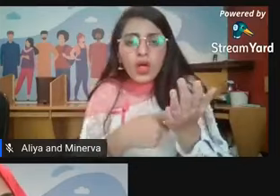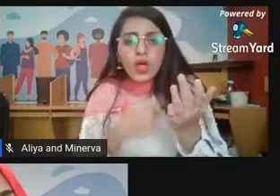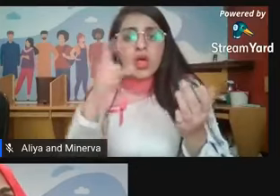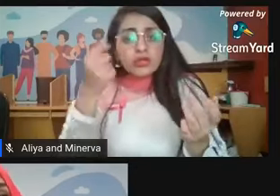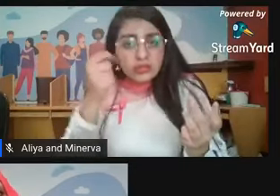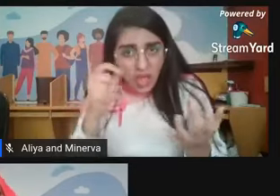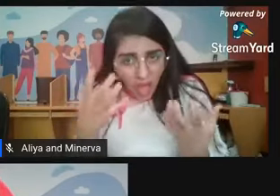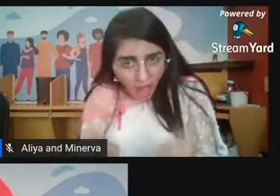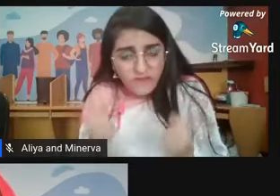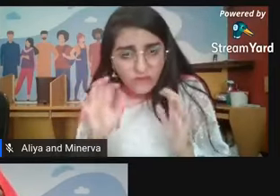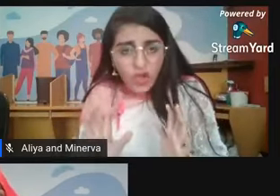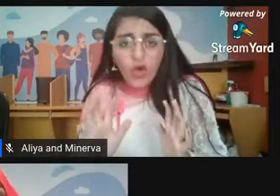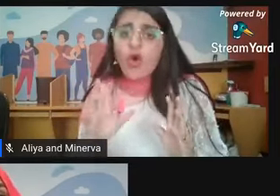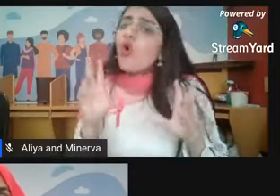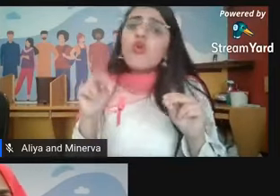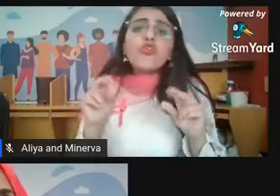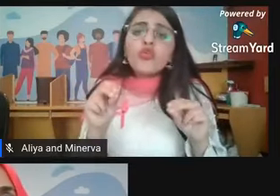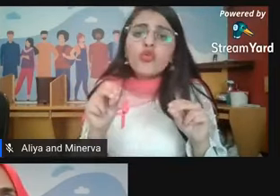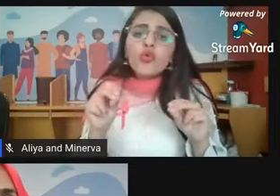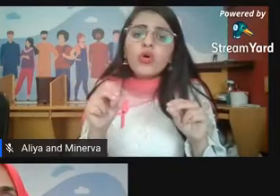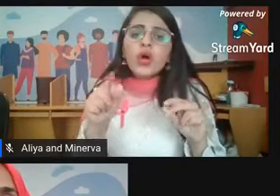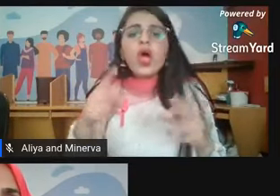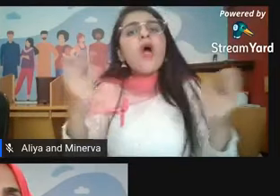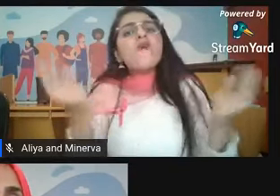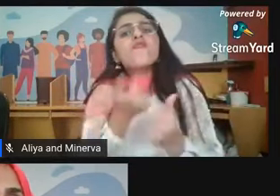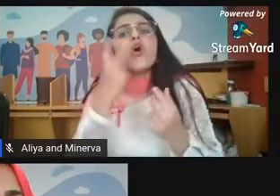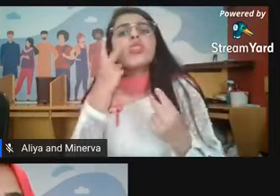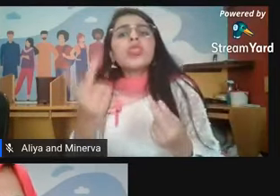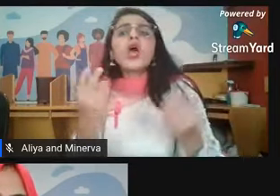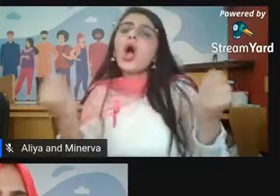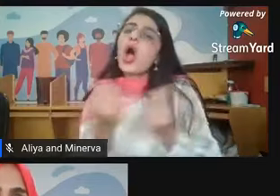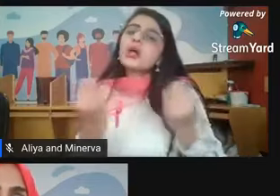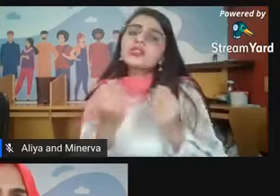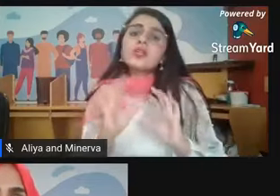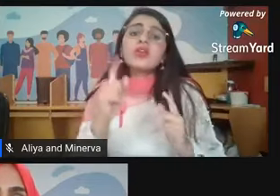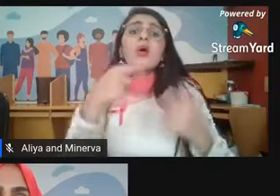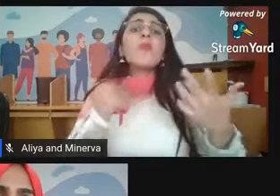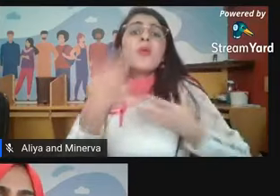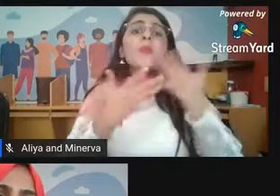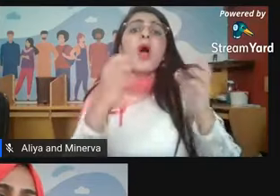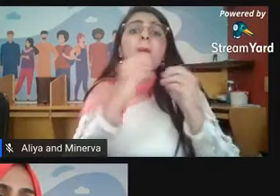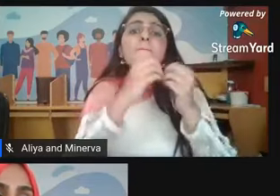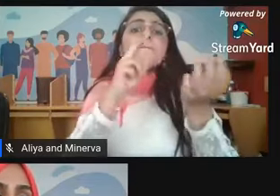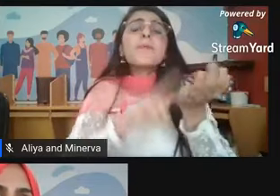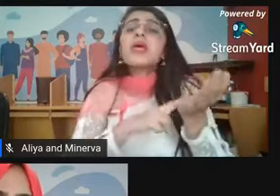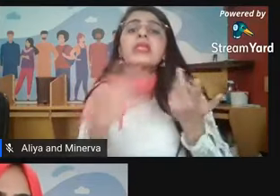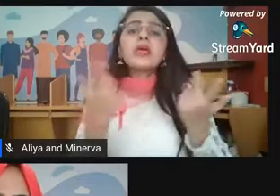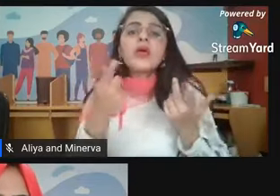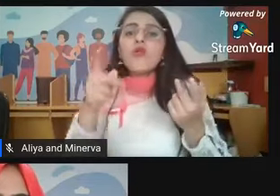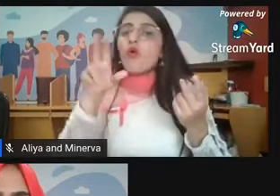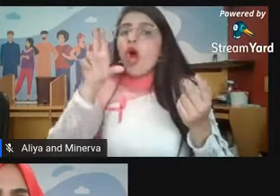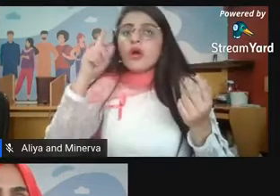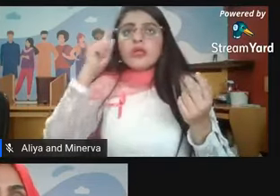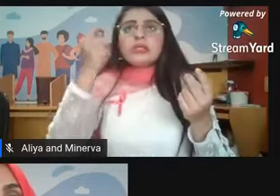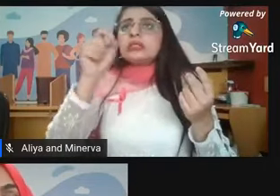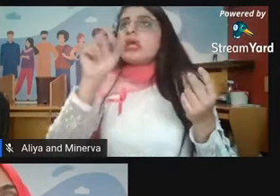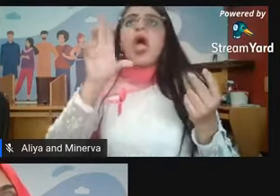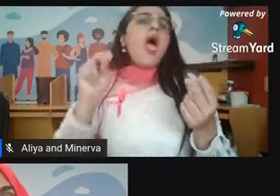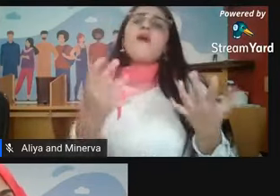अ कैंसीरियस और बिनाइन बिनाइन ये टर्म्स आप लोगों को मैं इसलिए बता रही हूँ बिनाइन का मतलब समथिंग विच इज नॉन